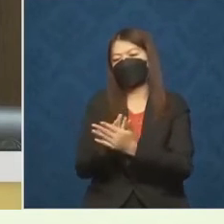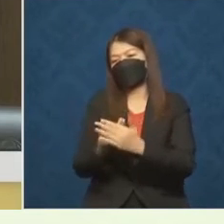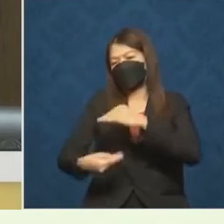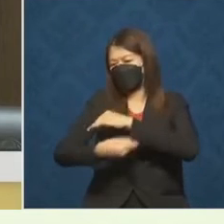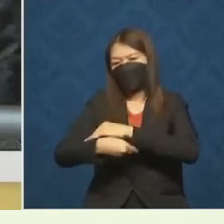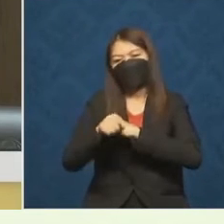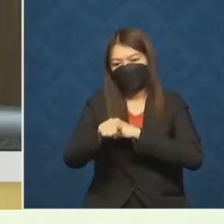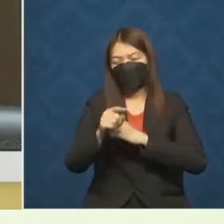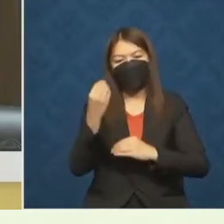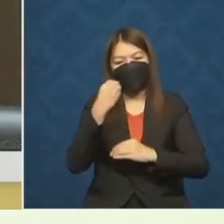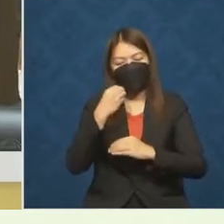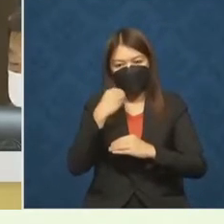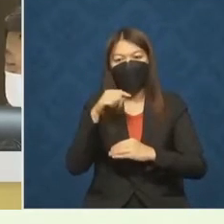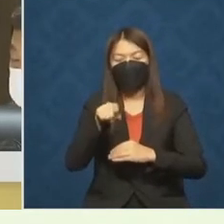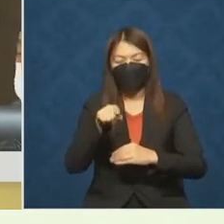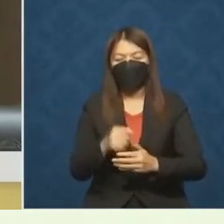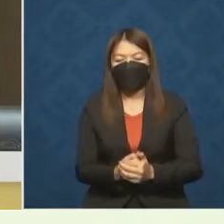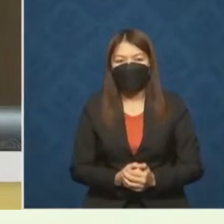ครับ